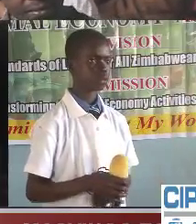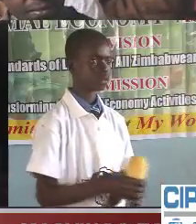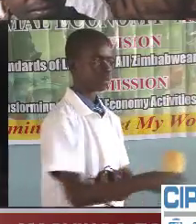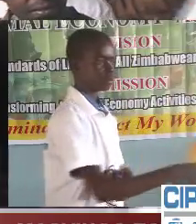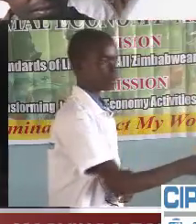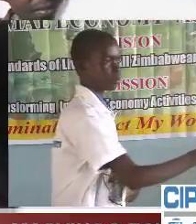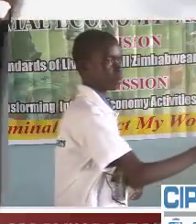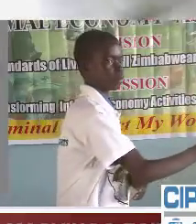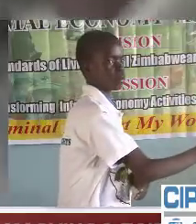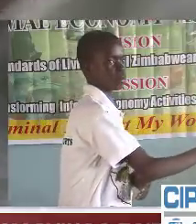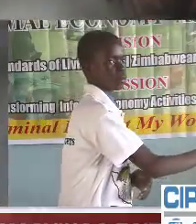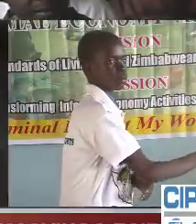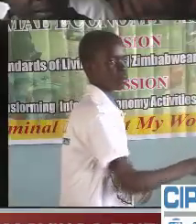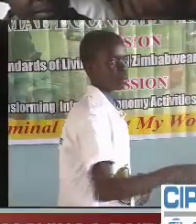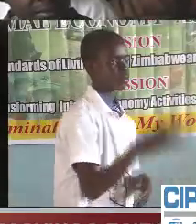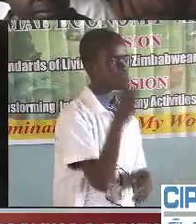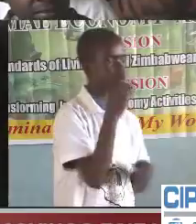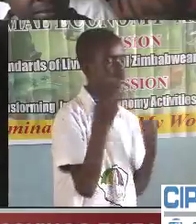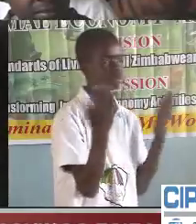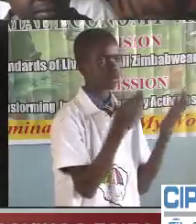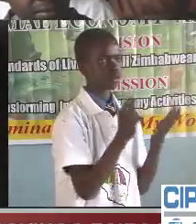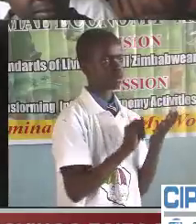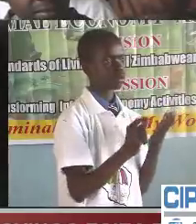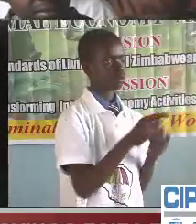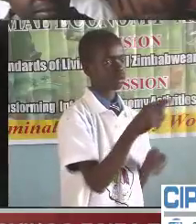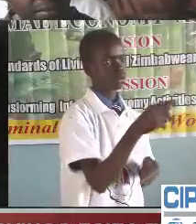Right. Ndoverenga zva